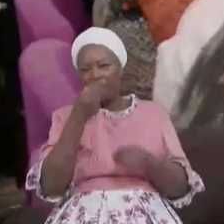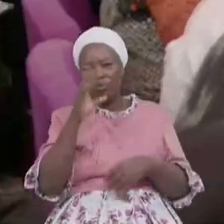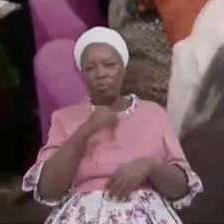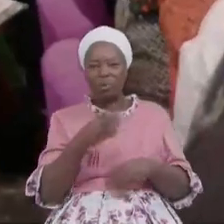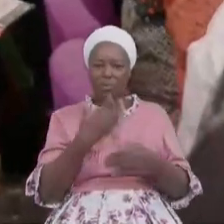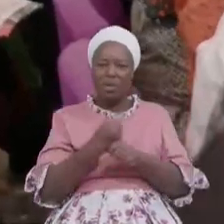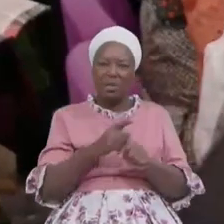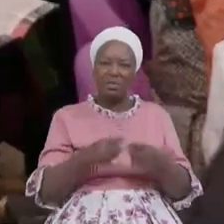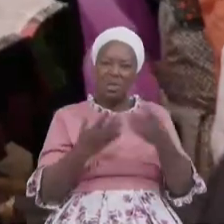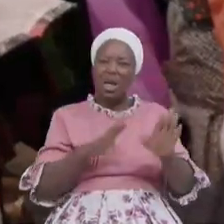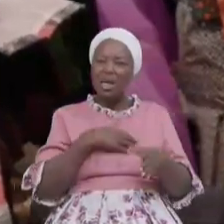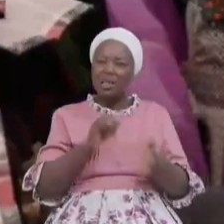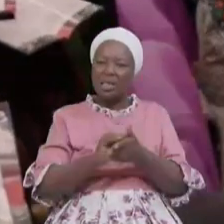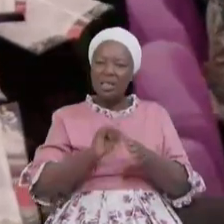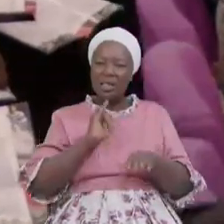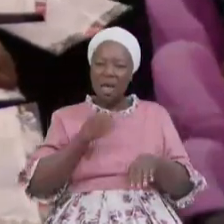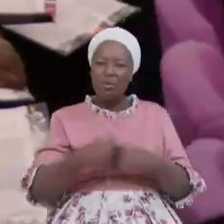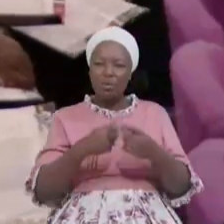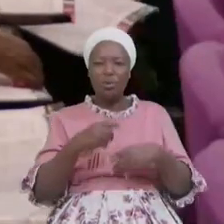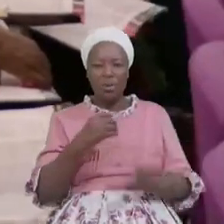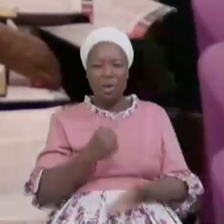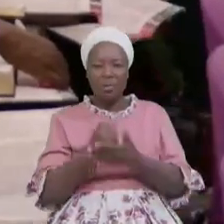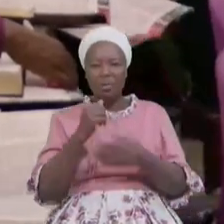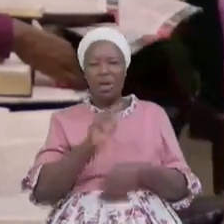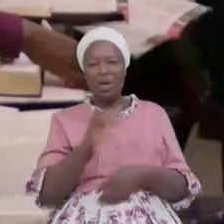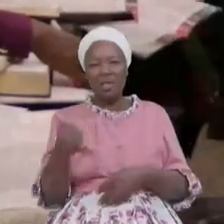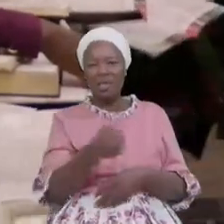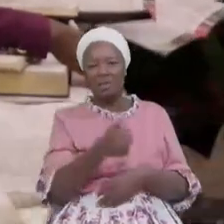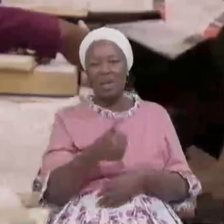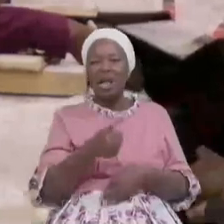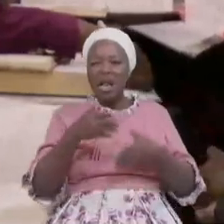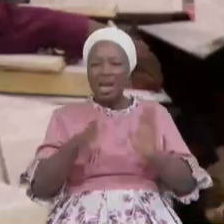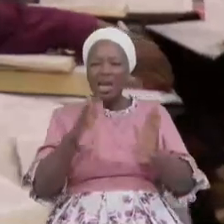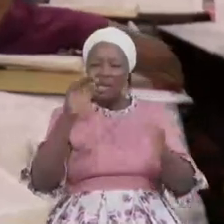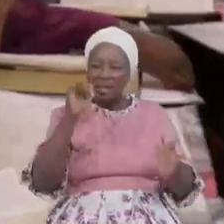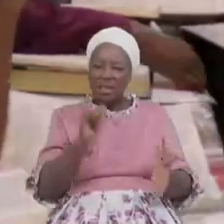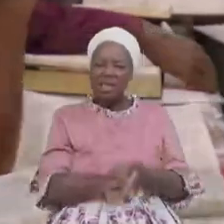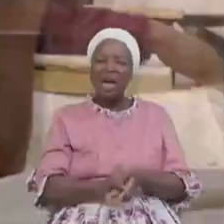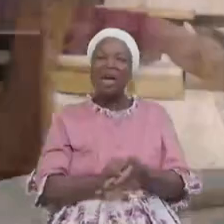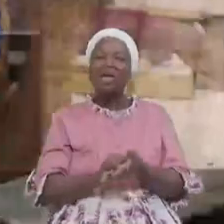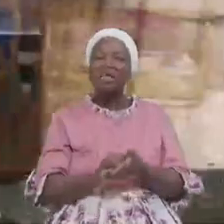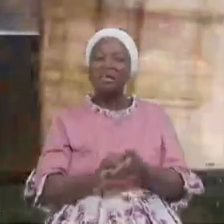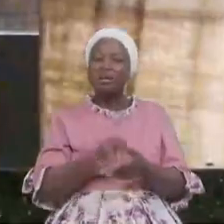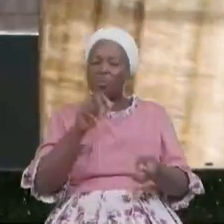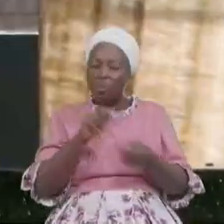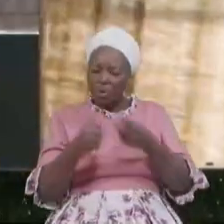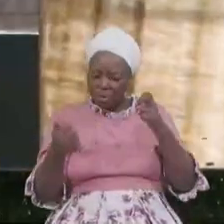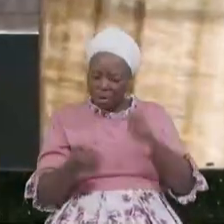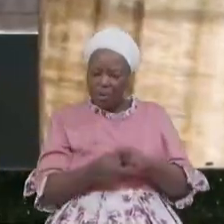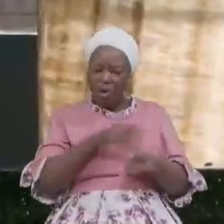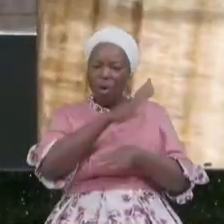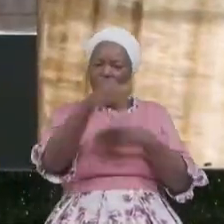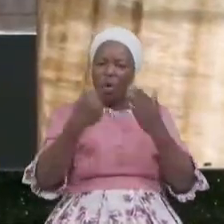faim. Est-ce que j'ai pas entendu votre amen? Que tous les désespoirs, toutes